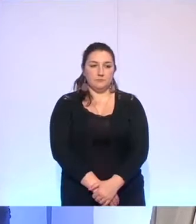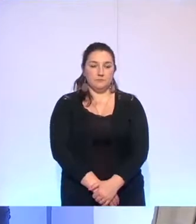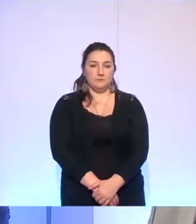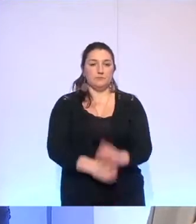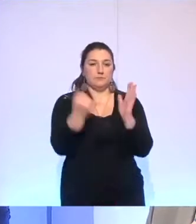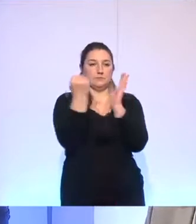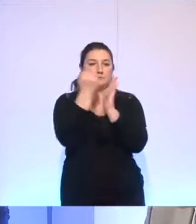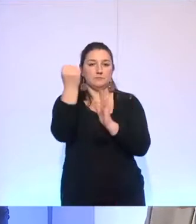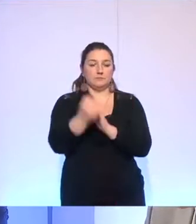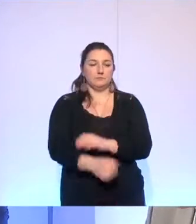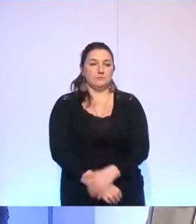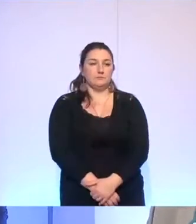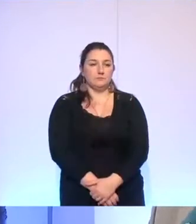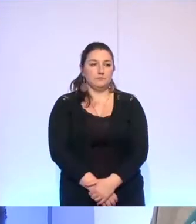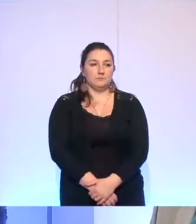Pour.